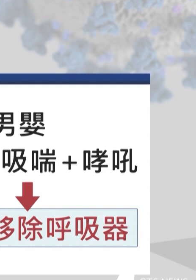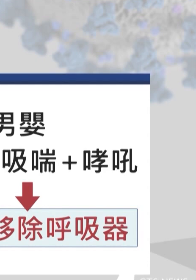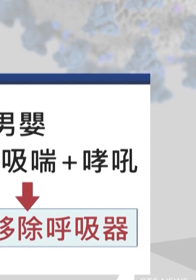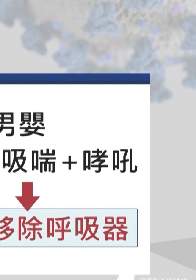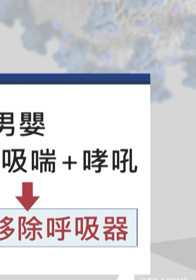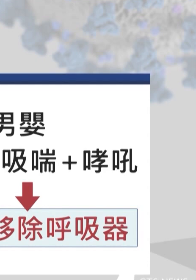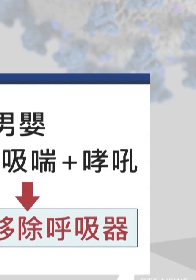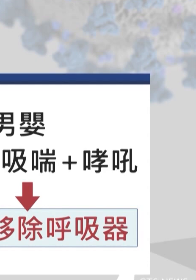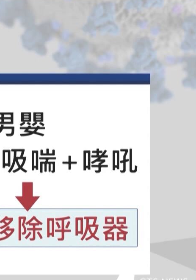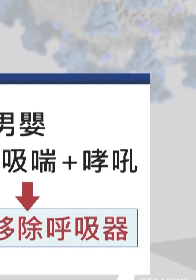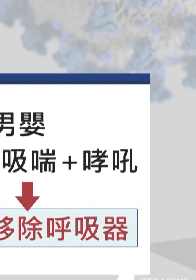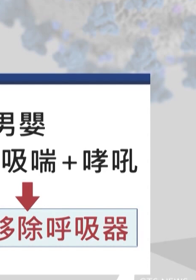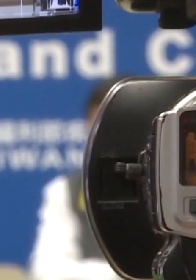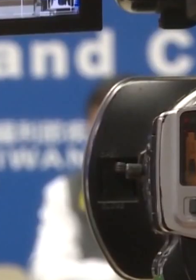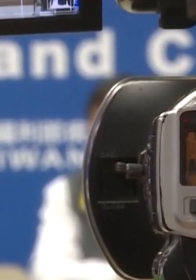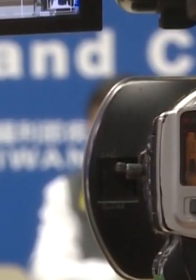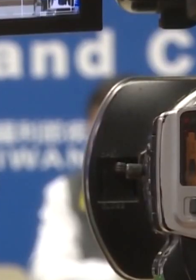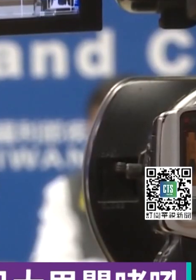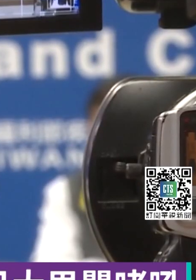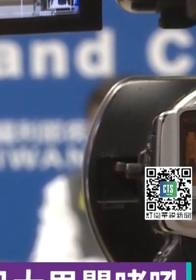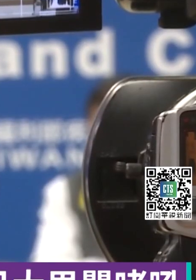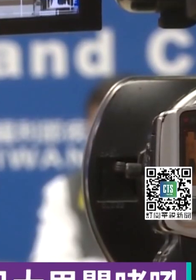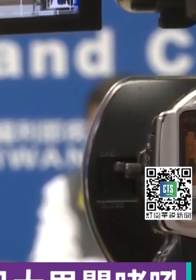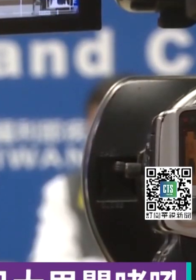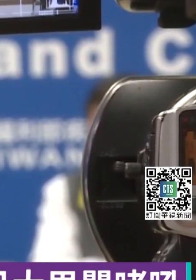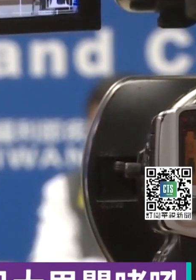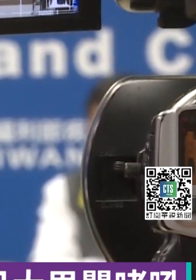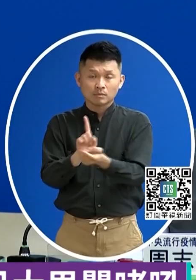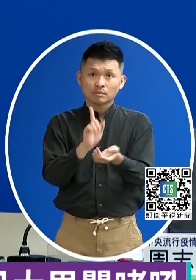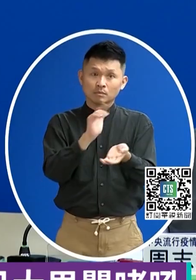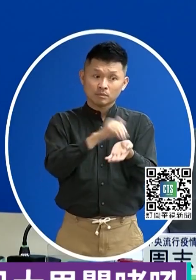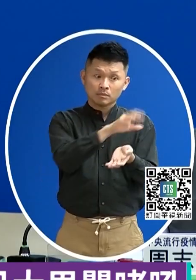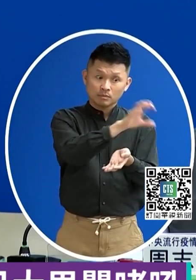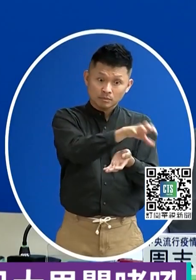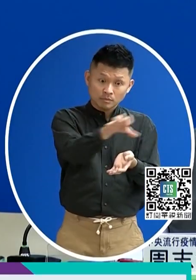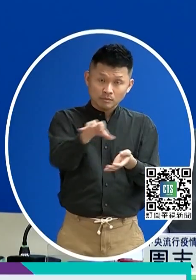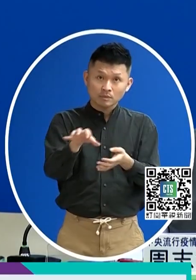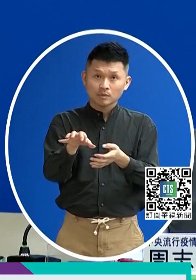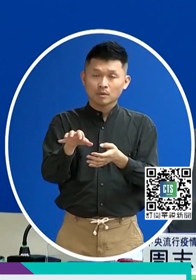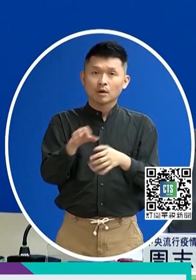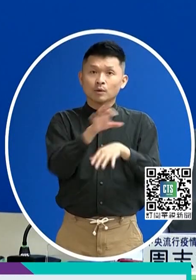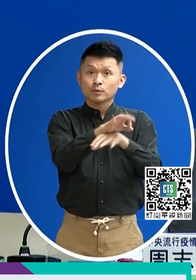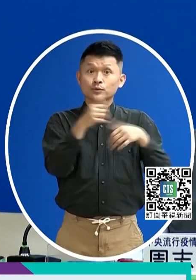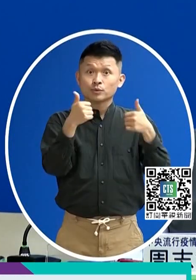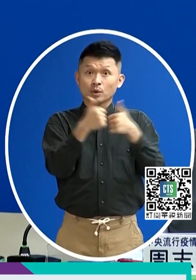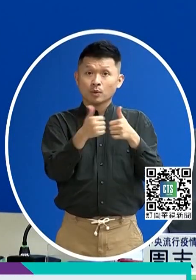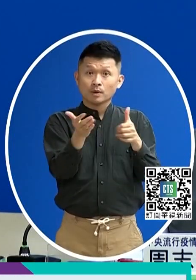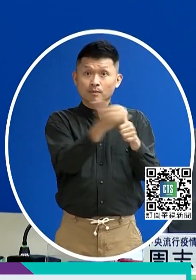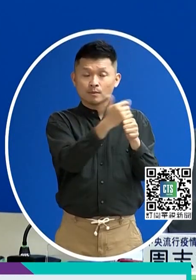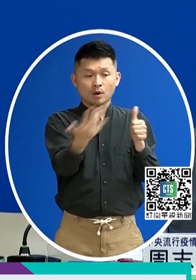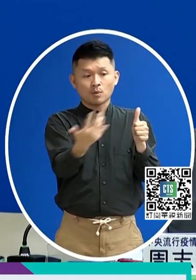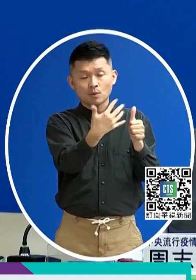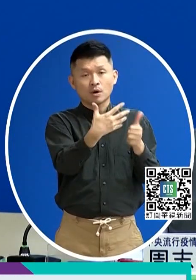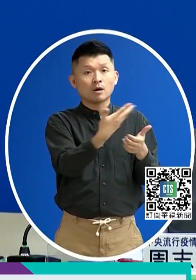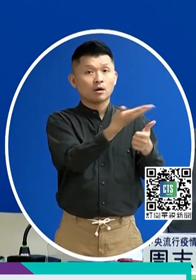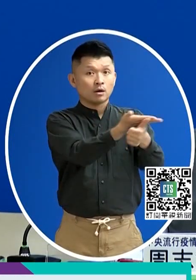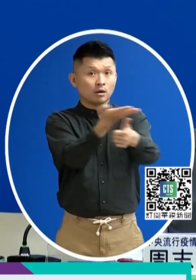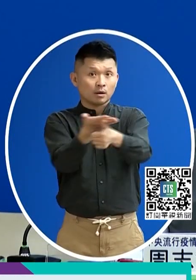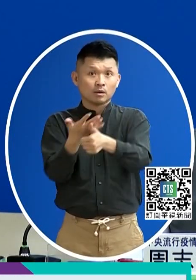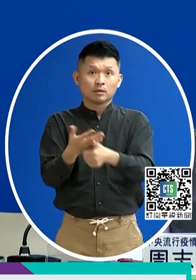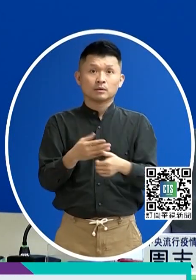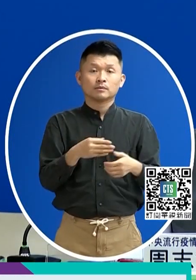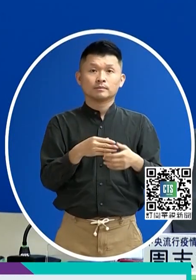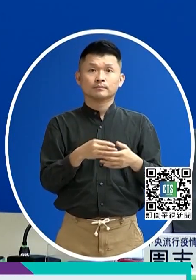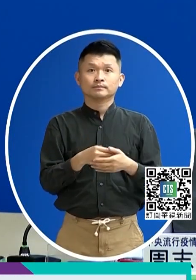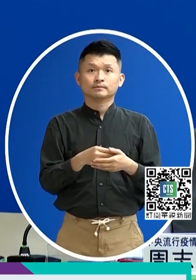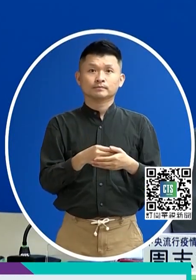随着儿童重症人数不断增加，中央的处置指引也出炉。 你透过学会的这个管道取得之后呢，可以作为这个随身的一